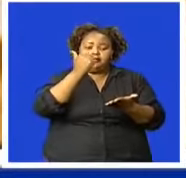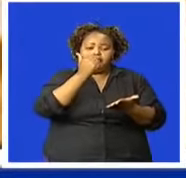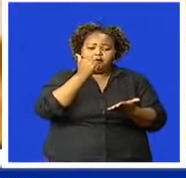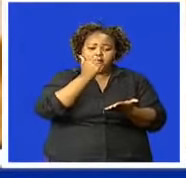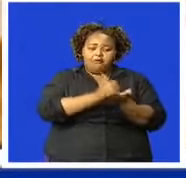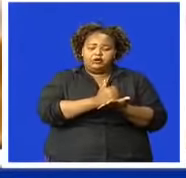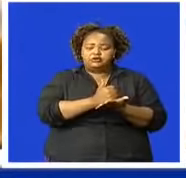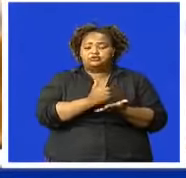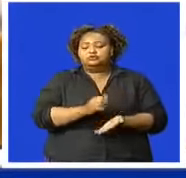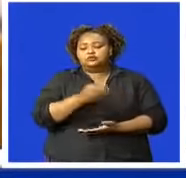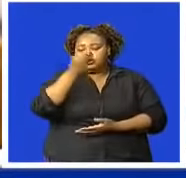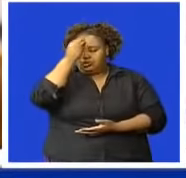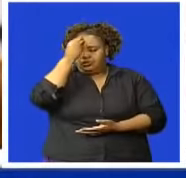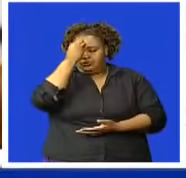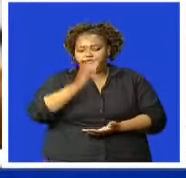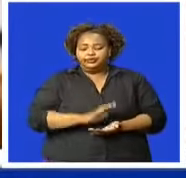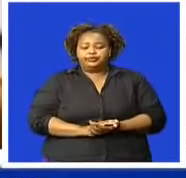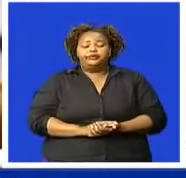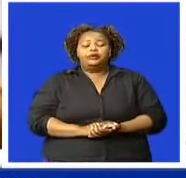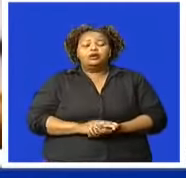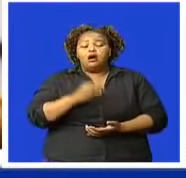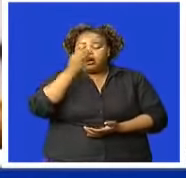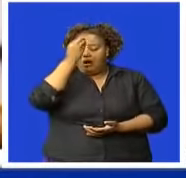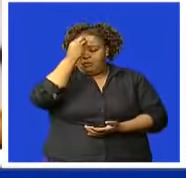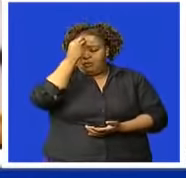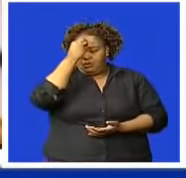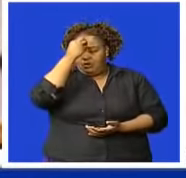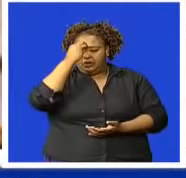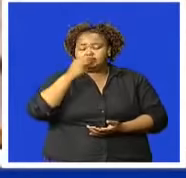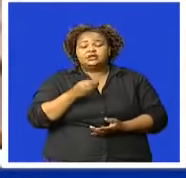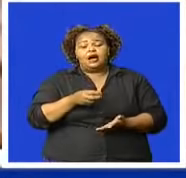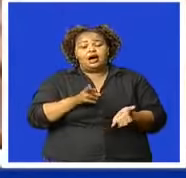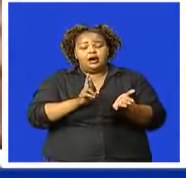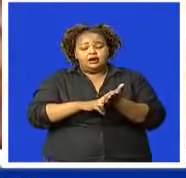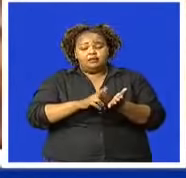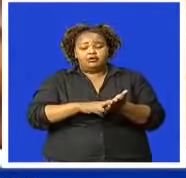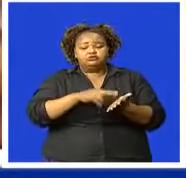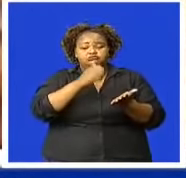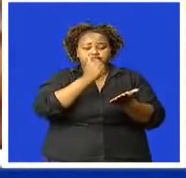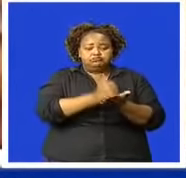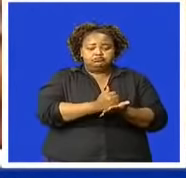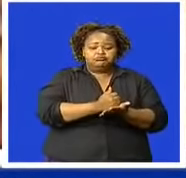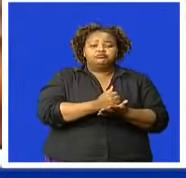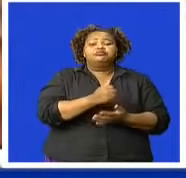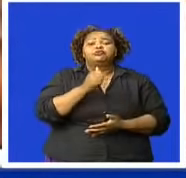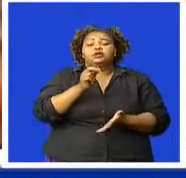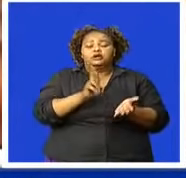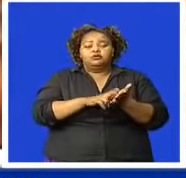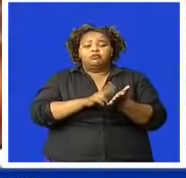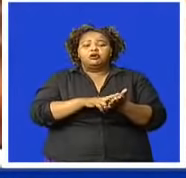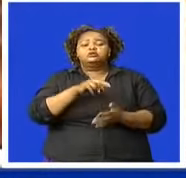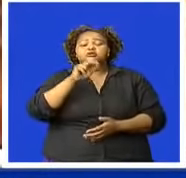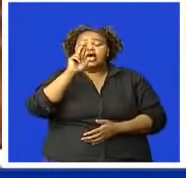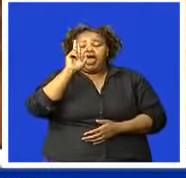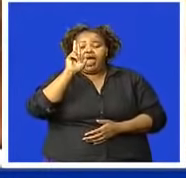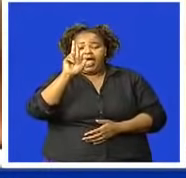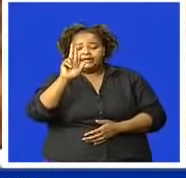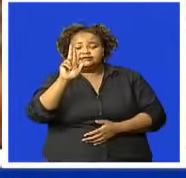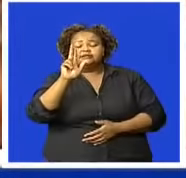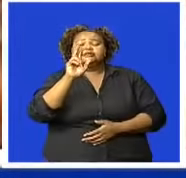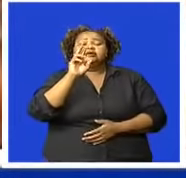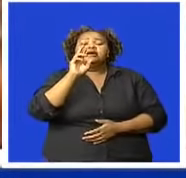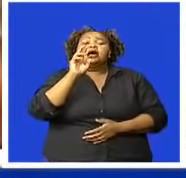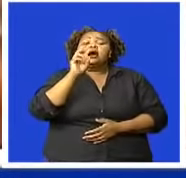Lamaphoyisa kutawubhekeka ukuthi apote kulesiteshi emkhathini wensimbi yesiphohlongo ekuseni nensimbi